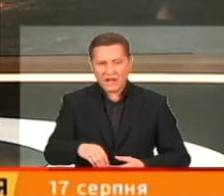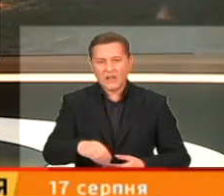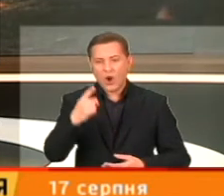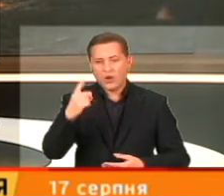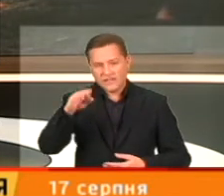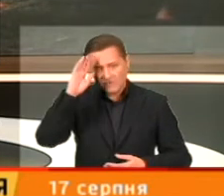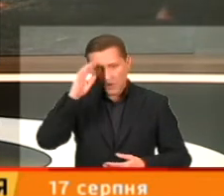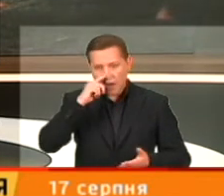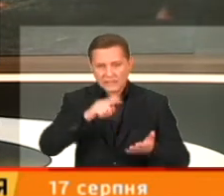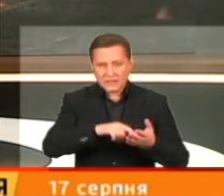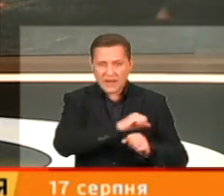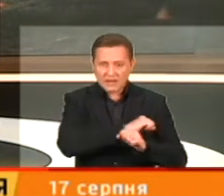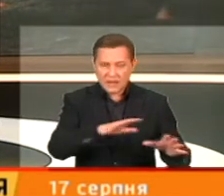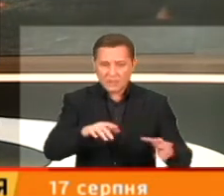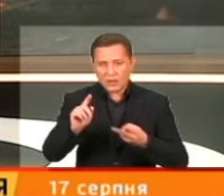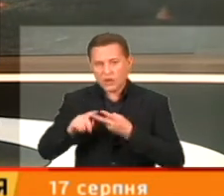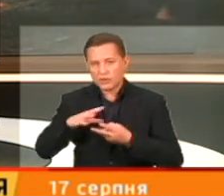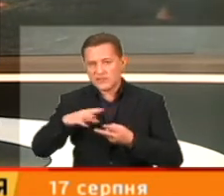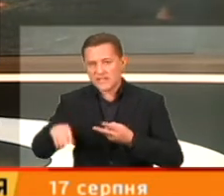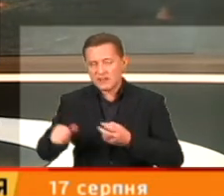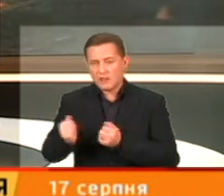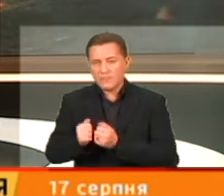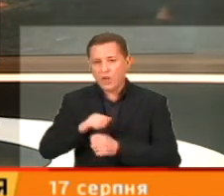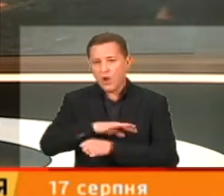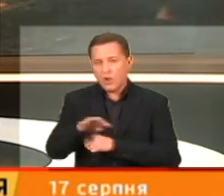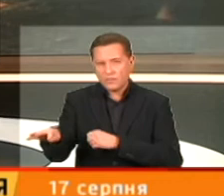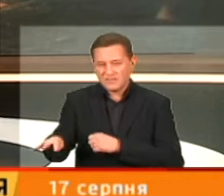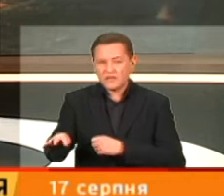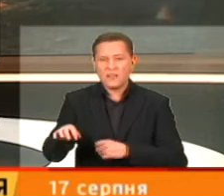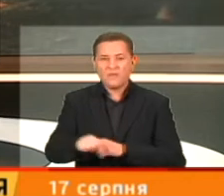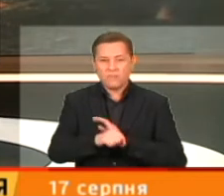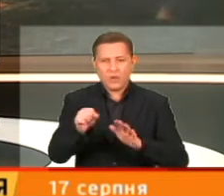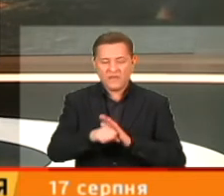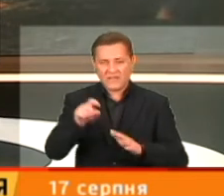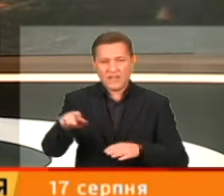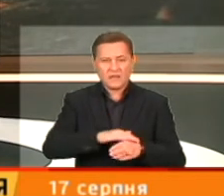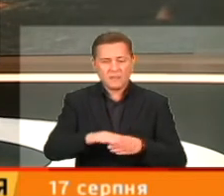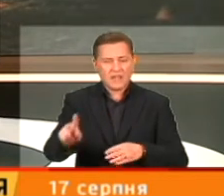Один вояк натрапив на міну, а другий загинув під обстрілом бойовиків. Їхні імена